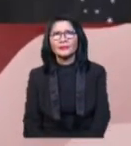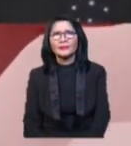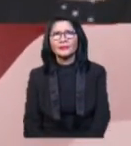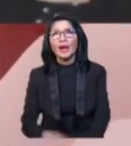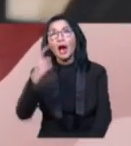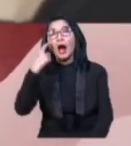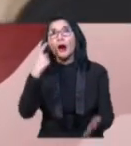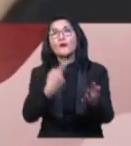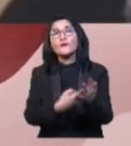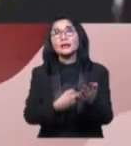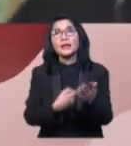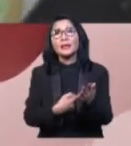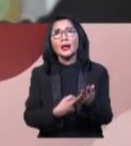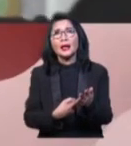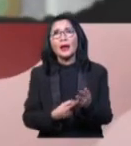sekali